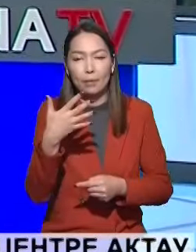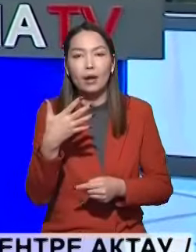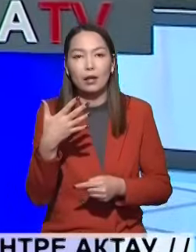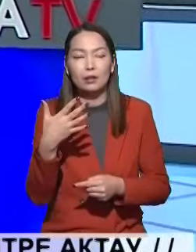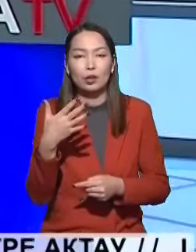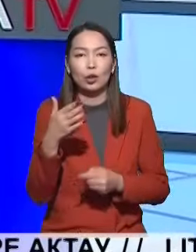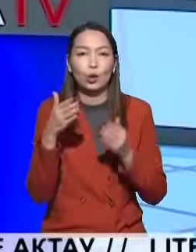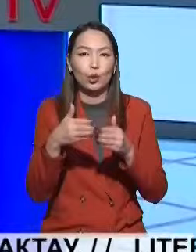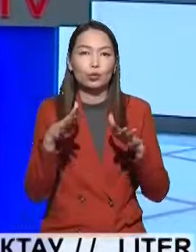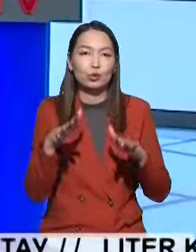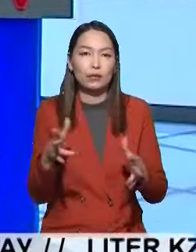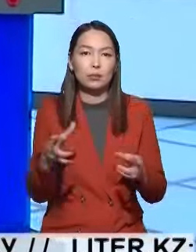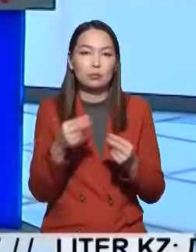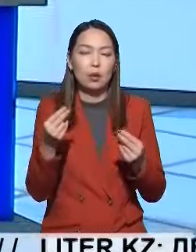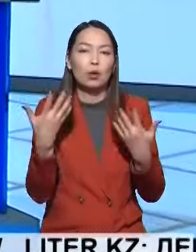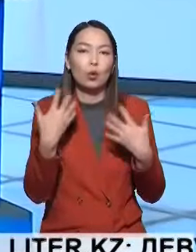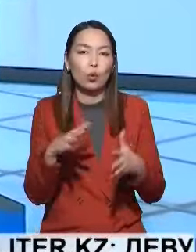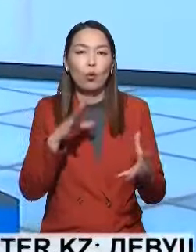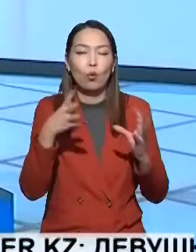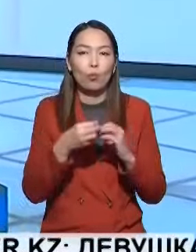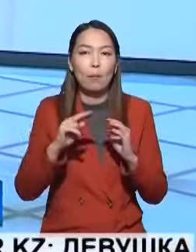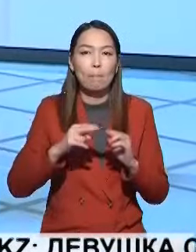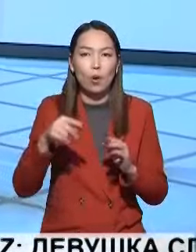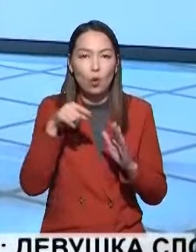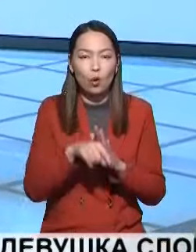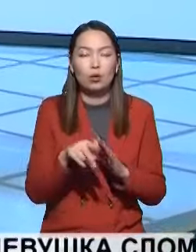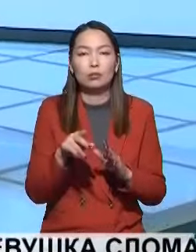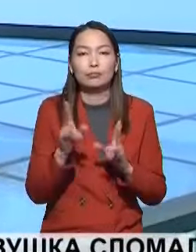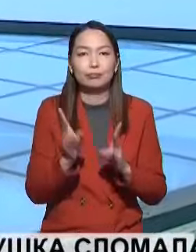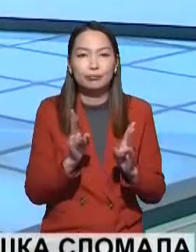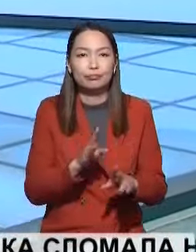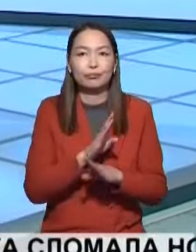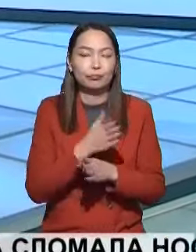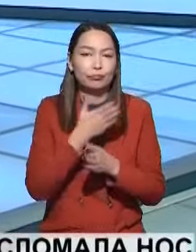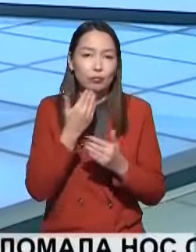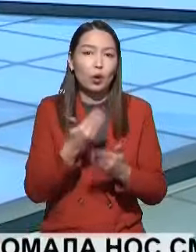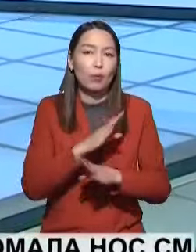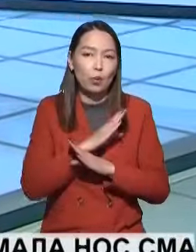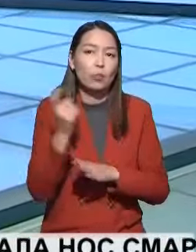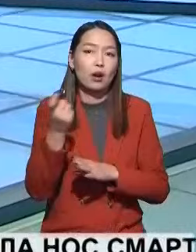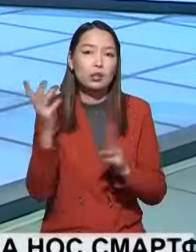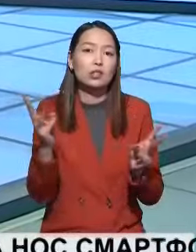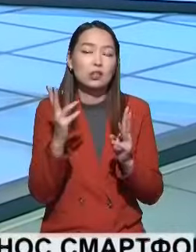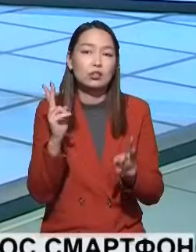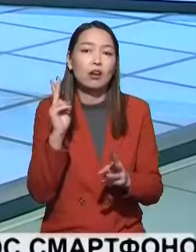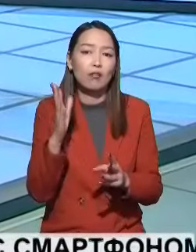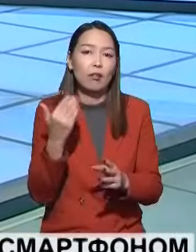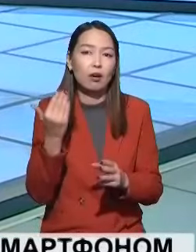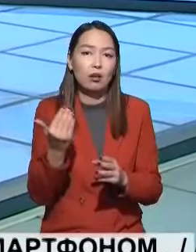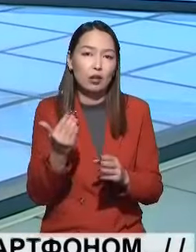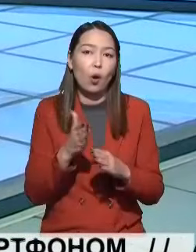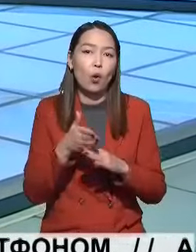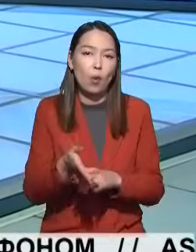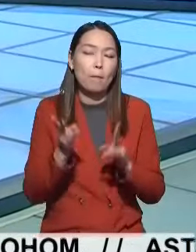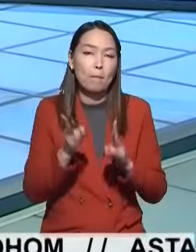Спасатели эвакуировали жильцов целого подъезда, но без жертв и пострадавших не обошлось. Погиб хозяин сгоревшей квартиры. Его гости пострадали от